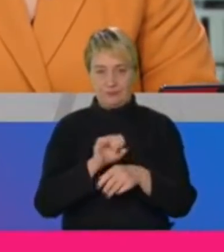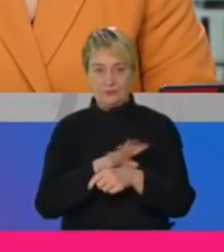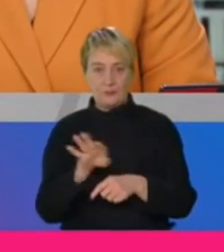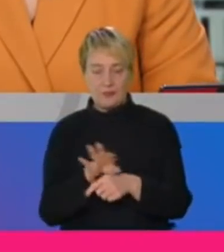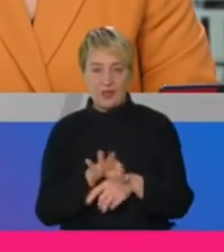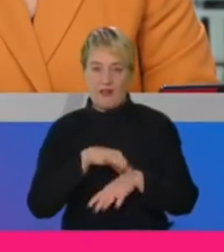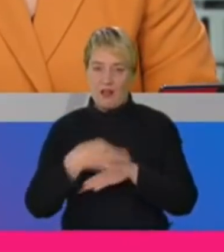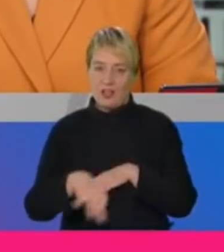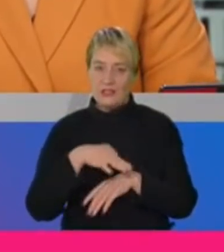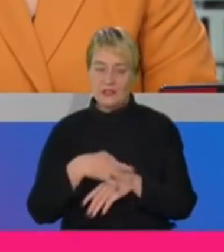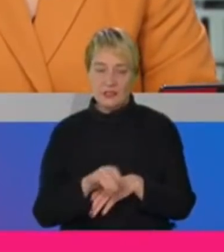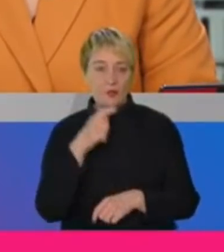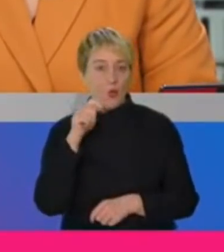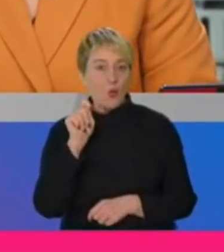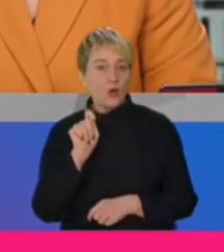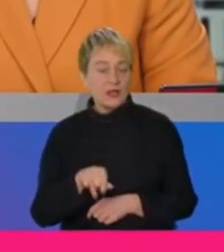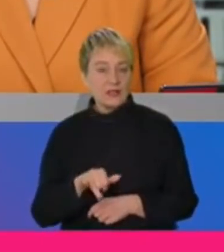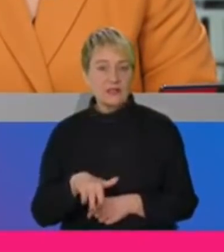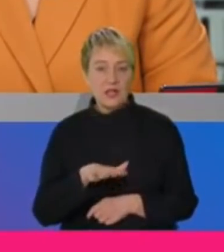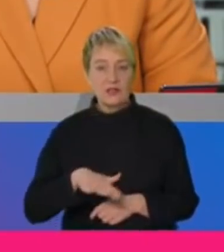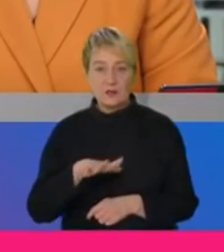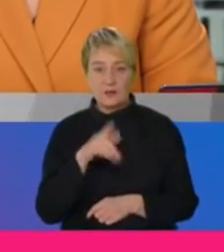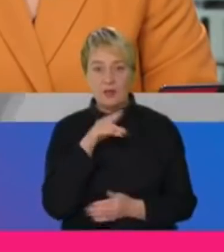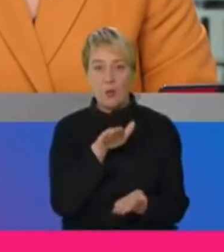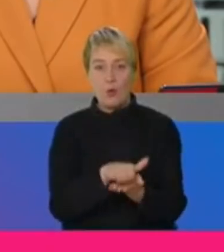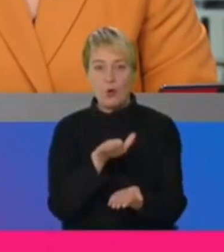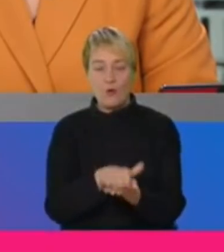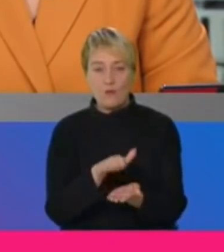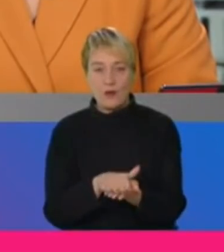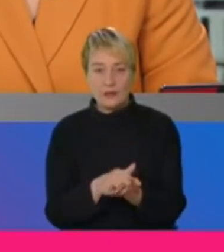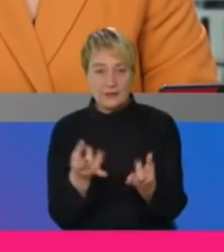геноцид українського народу. На ваших екранах поховання у звичайному